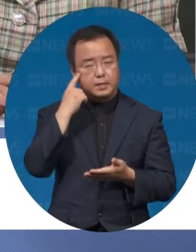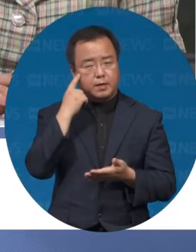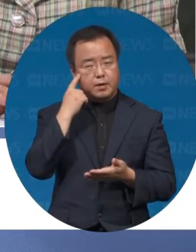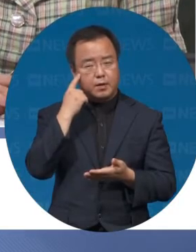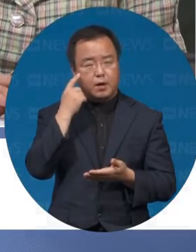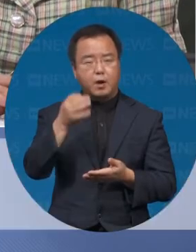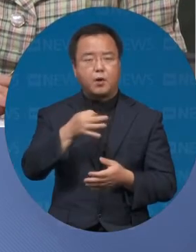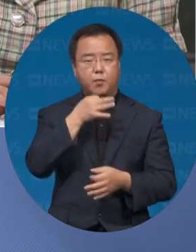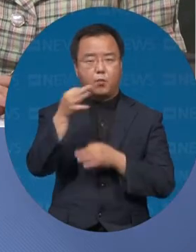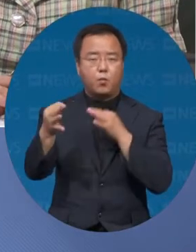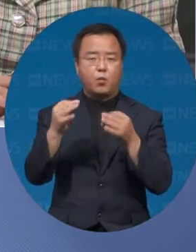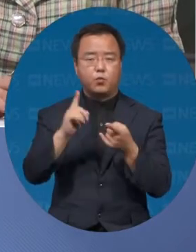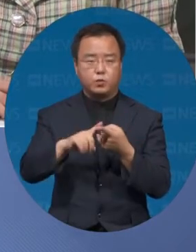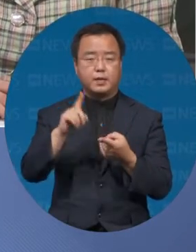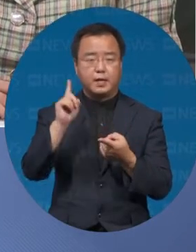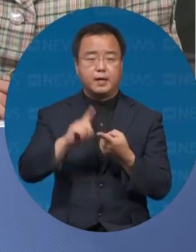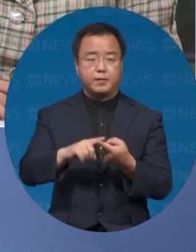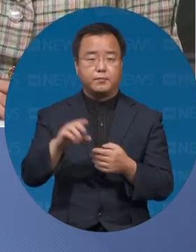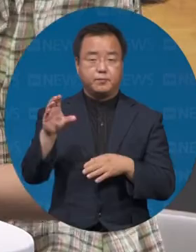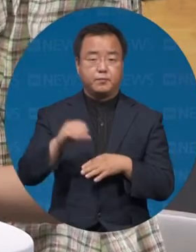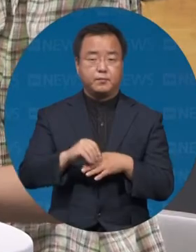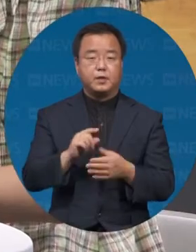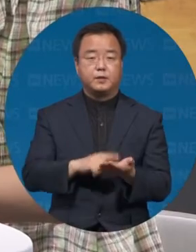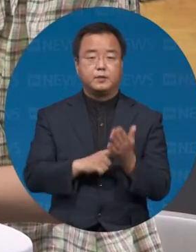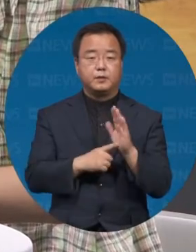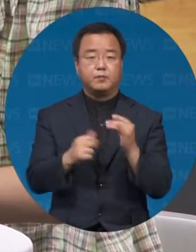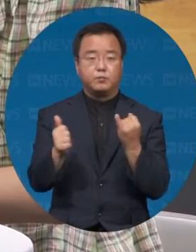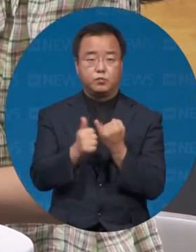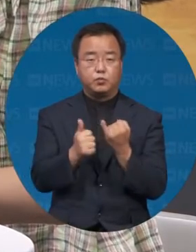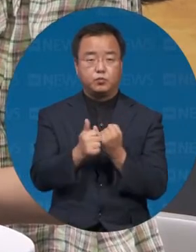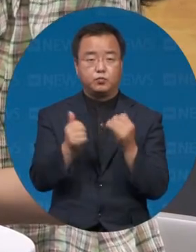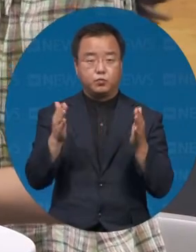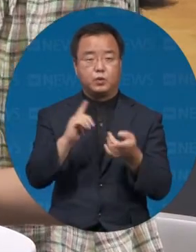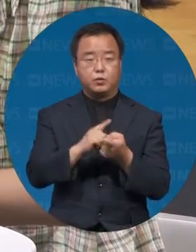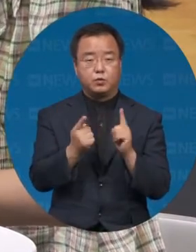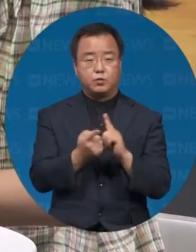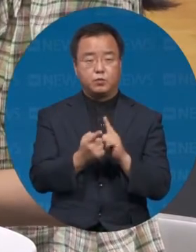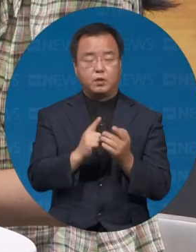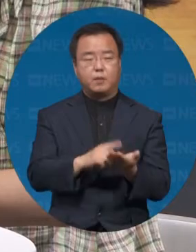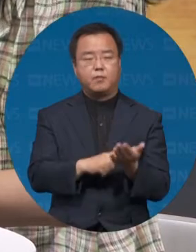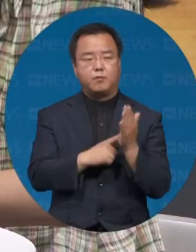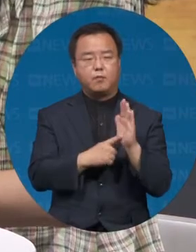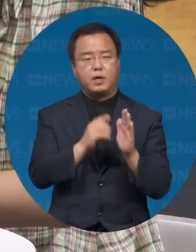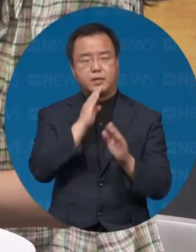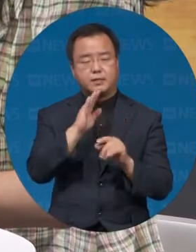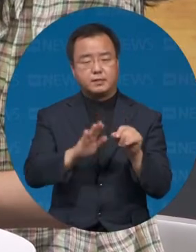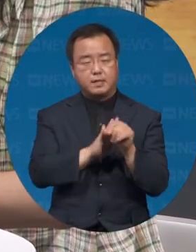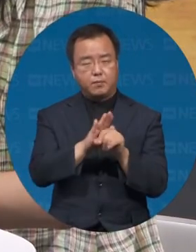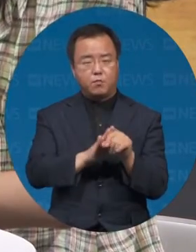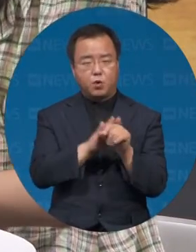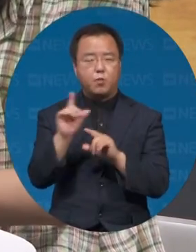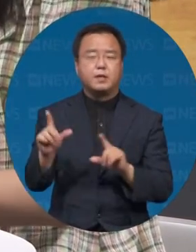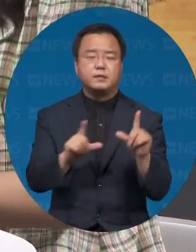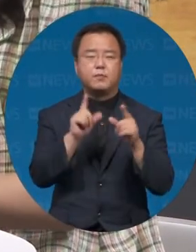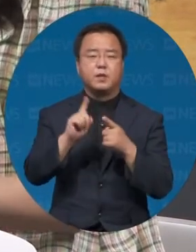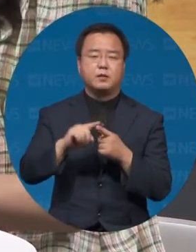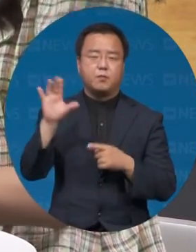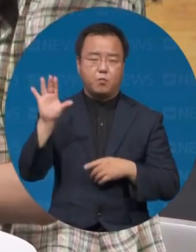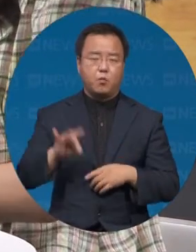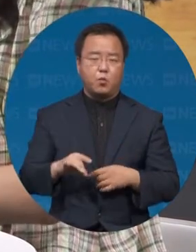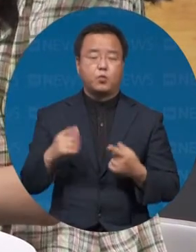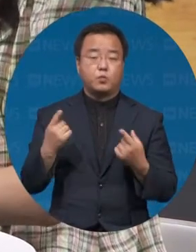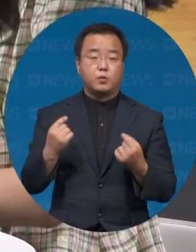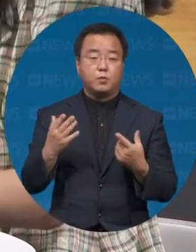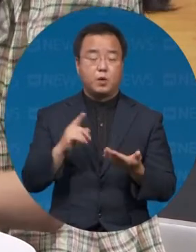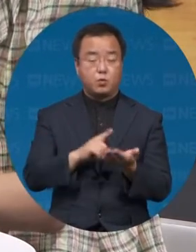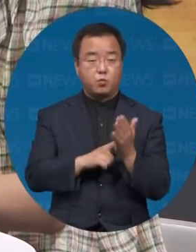목소리에 묻어나기 마련입니다. 네, 부부가 서로를 표현하는 방식 또한 러브 앤 라이프에 딱 적합한 것 같은데요. 이번 공연에서도 좀